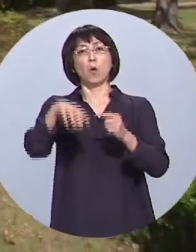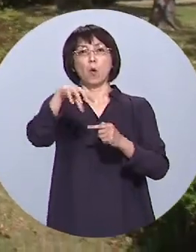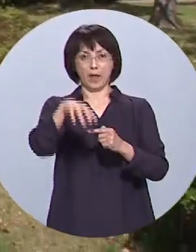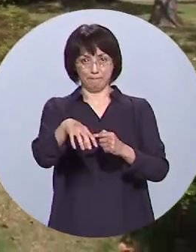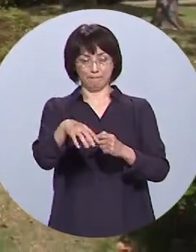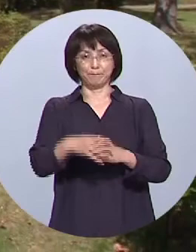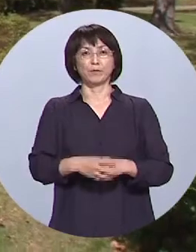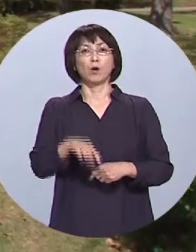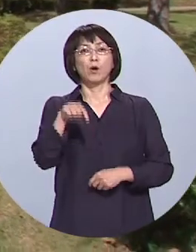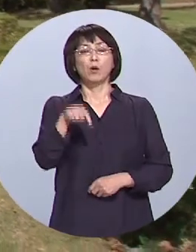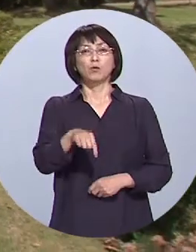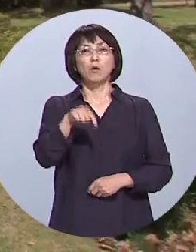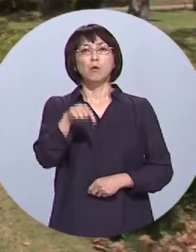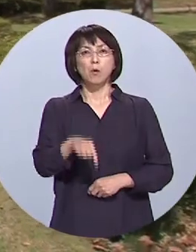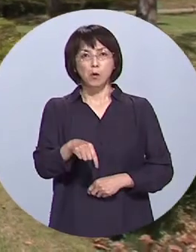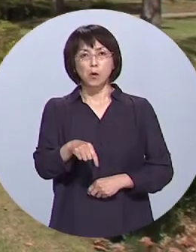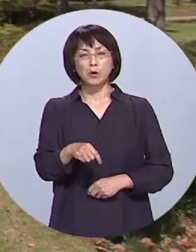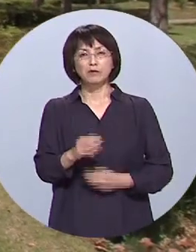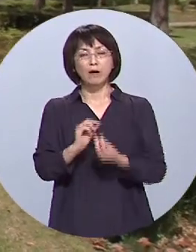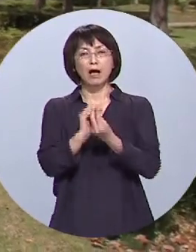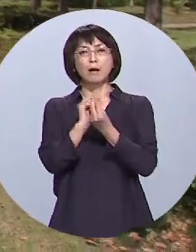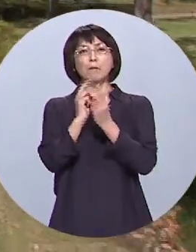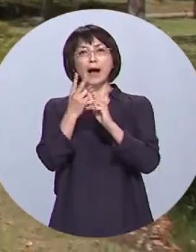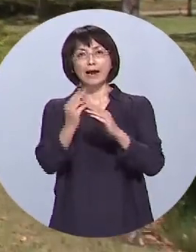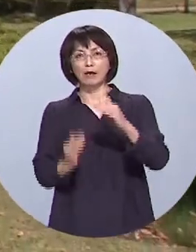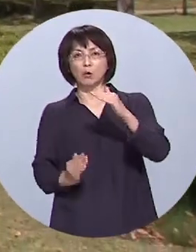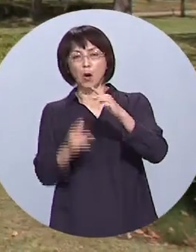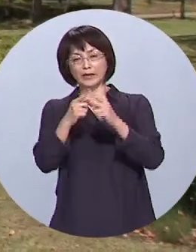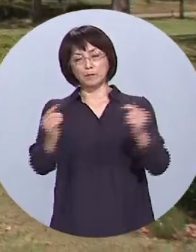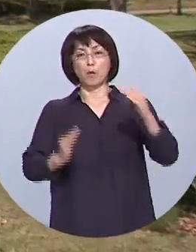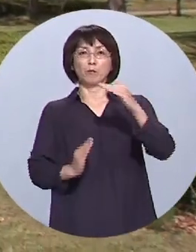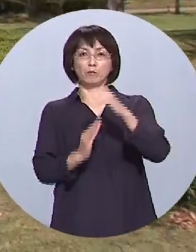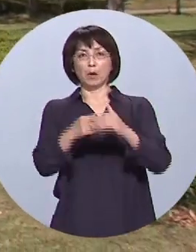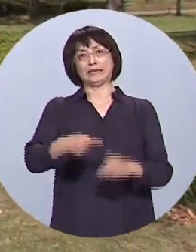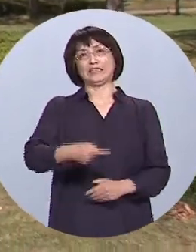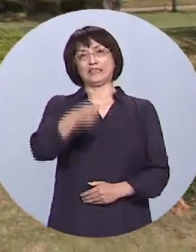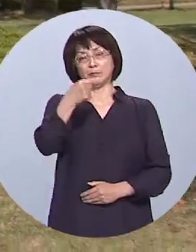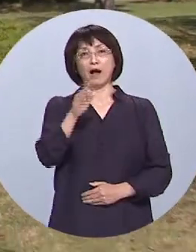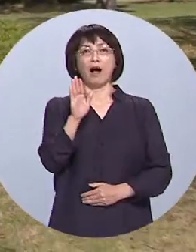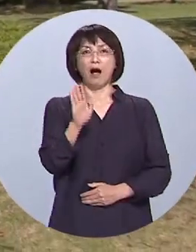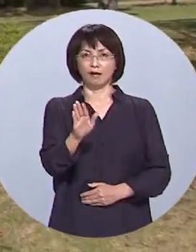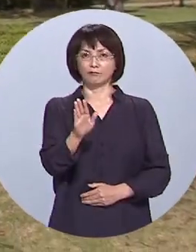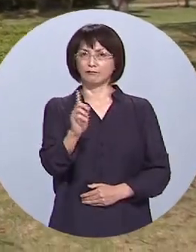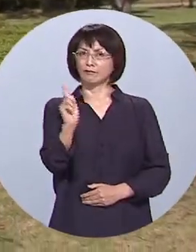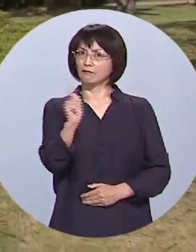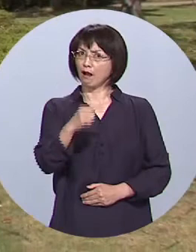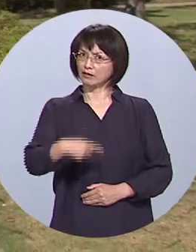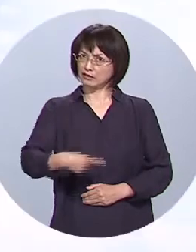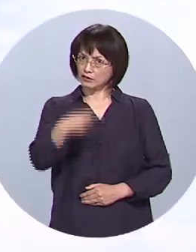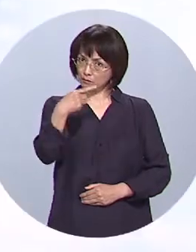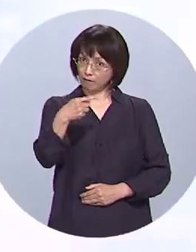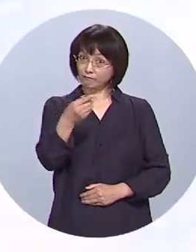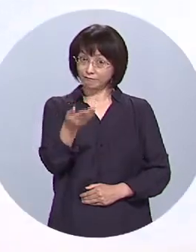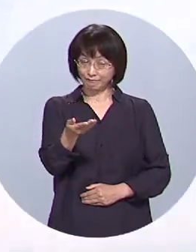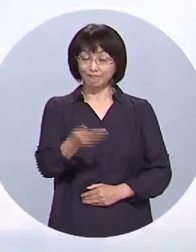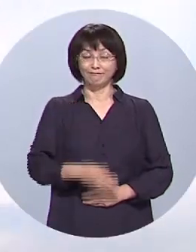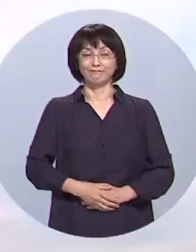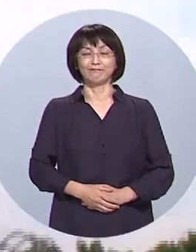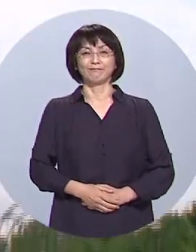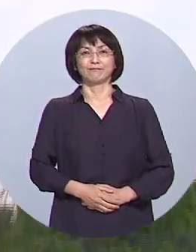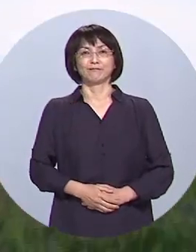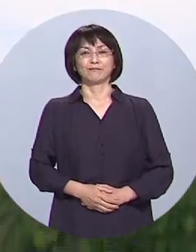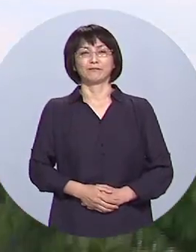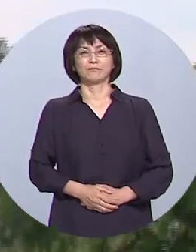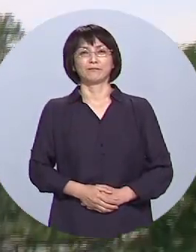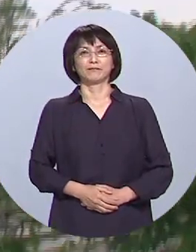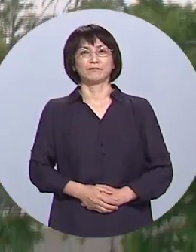にはバラの日本一があるということなんですけれども、一体どんな日本一なんでしょうか。 平